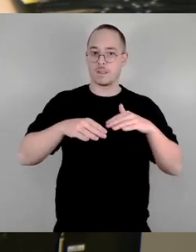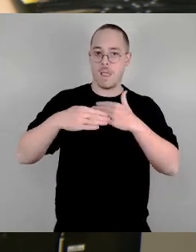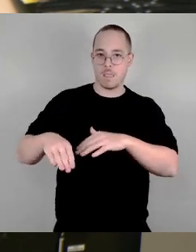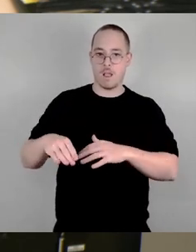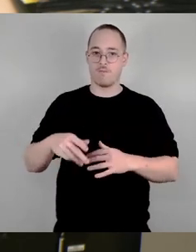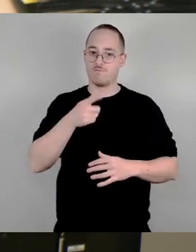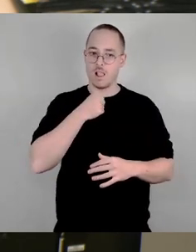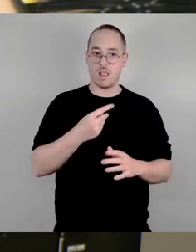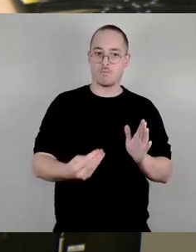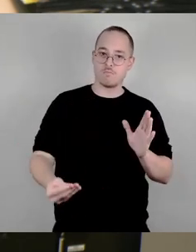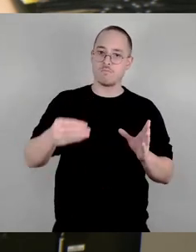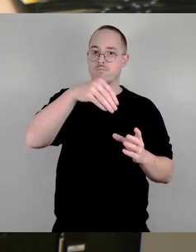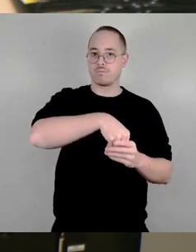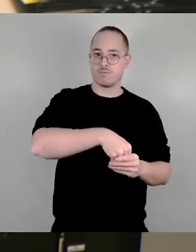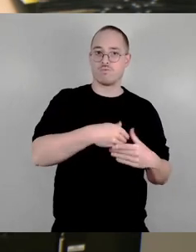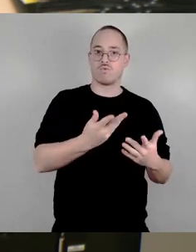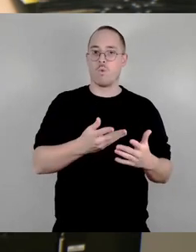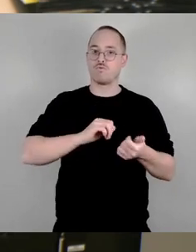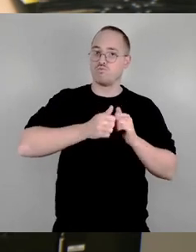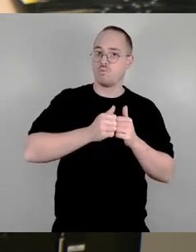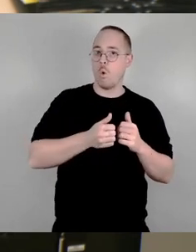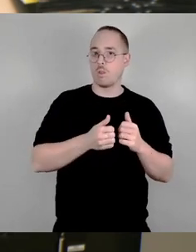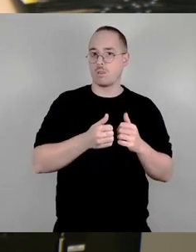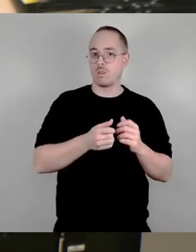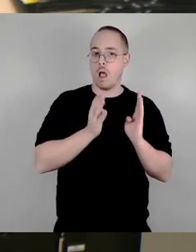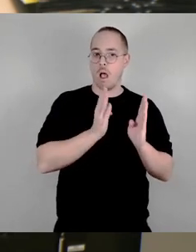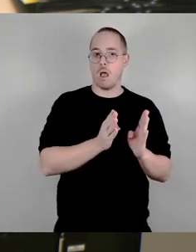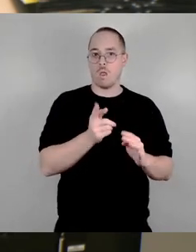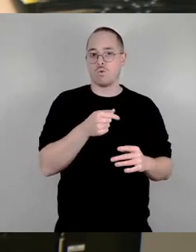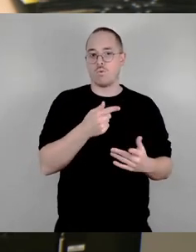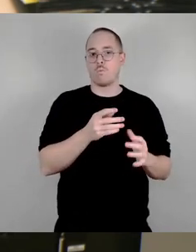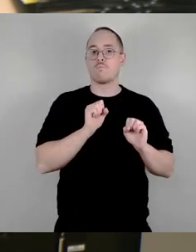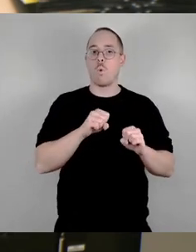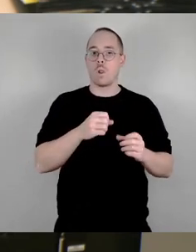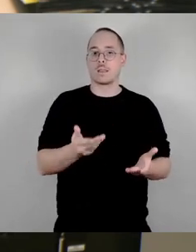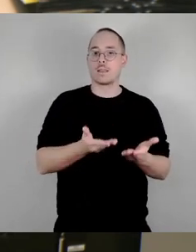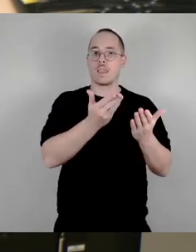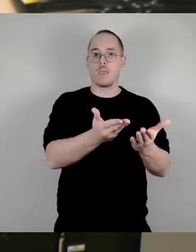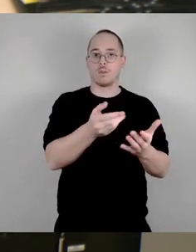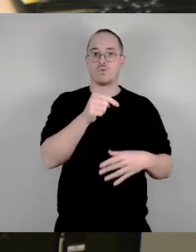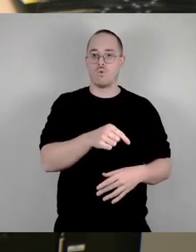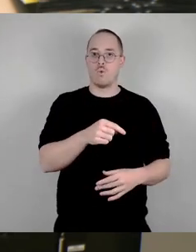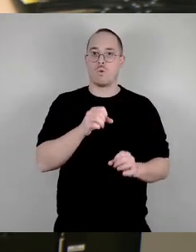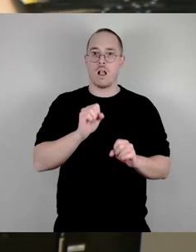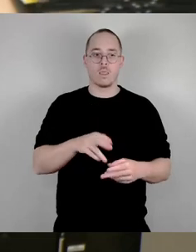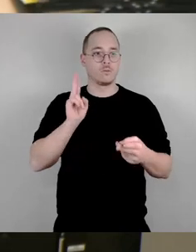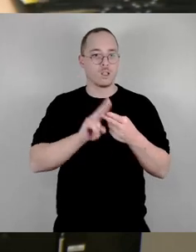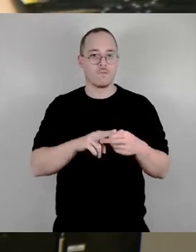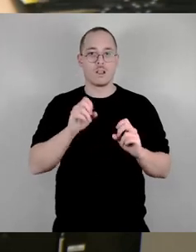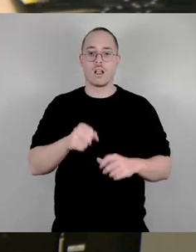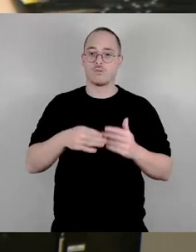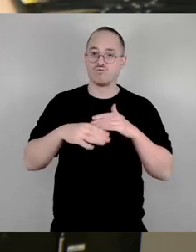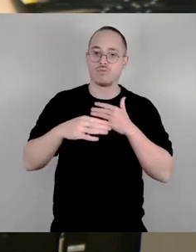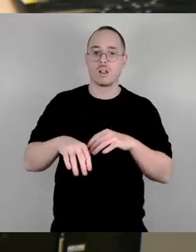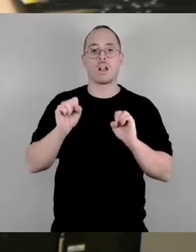anderen Sportarten dort nochmal eine Möglichkeit, einen Hotspot zu bieten. Dafür bitten wir auch nochmal hier um